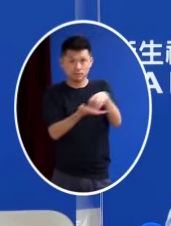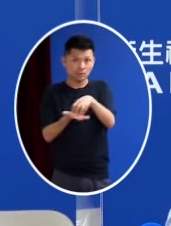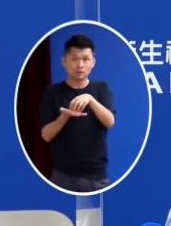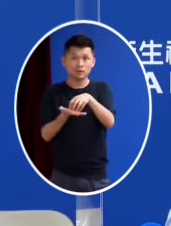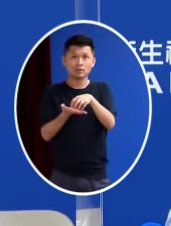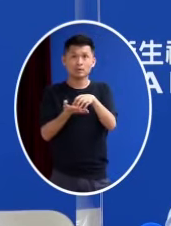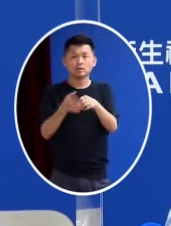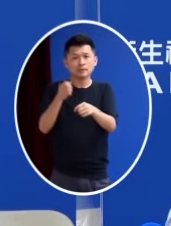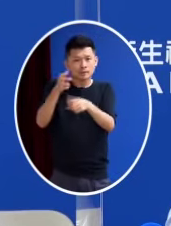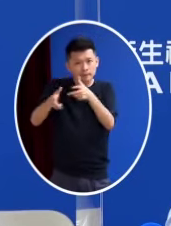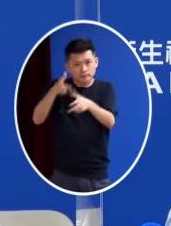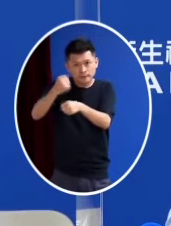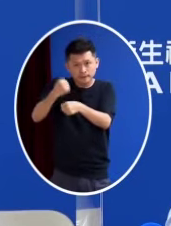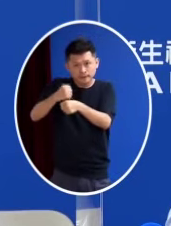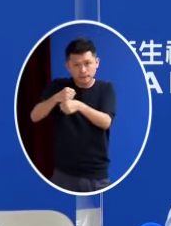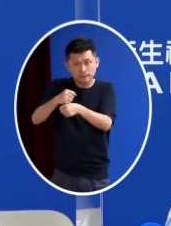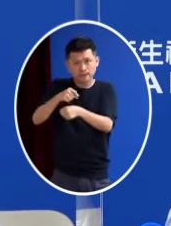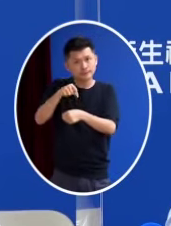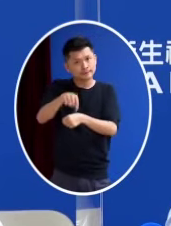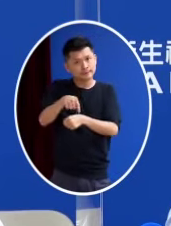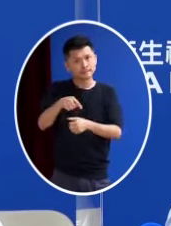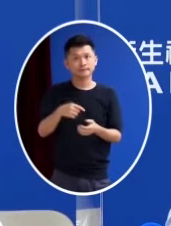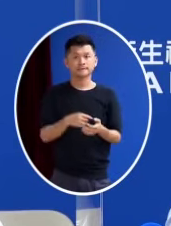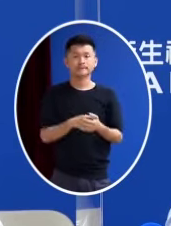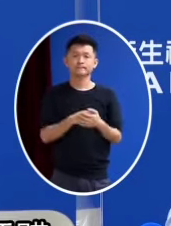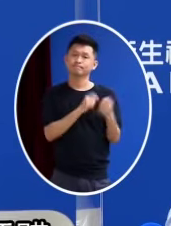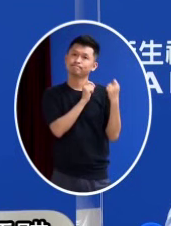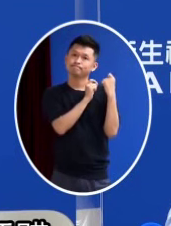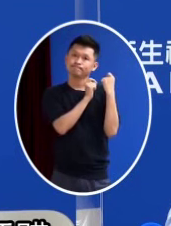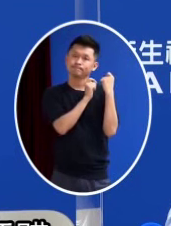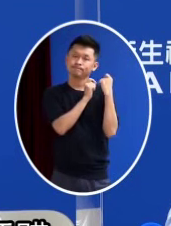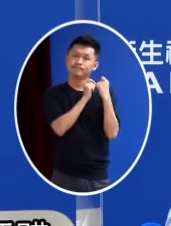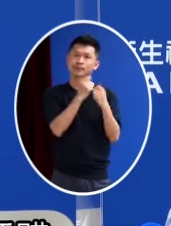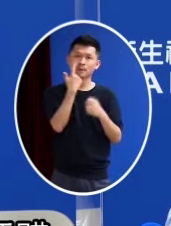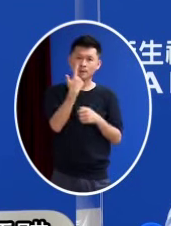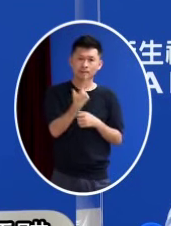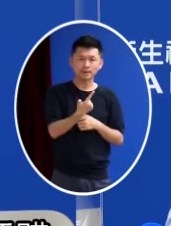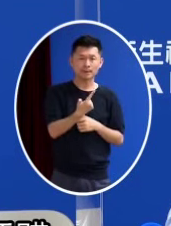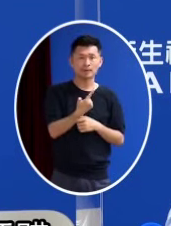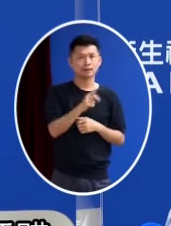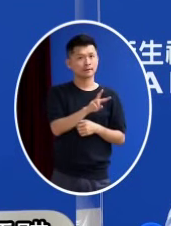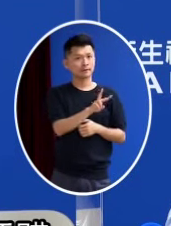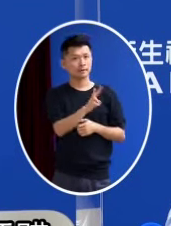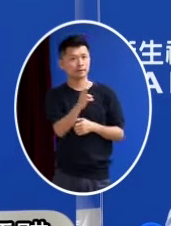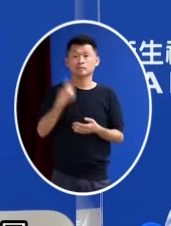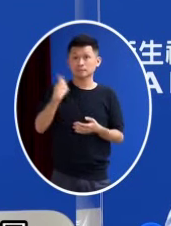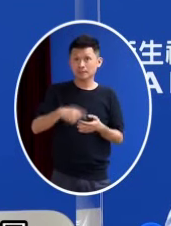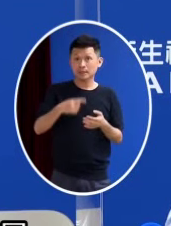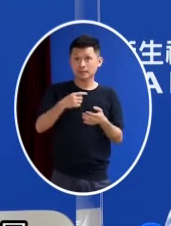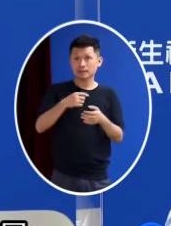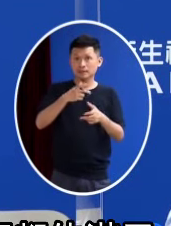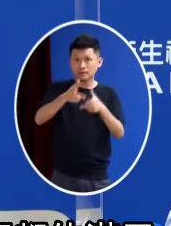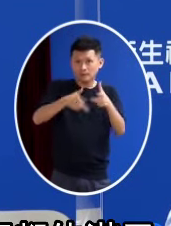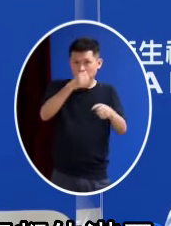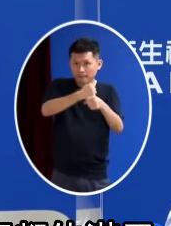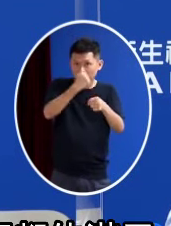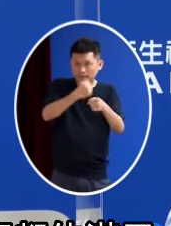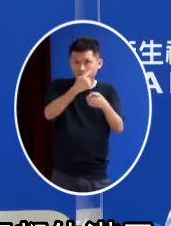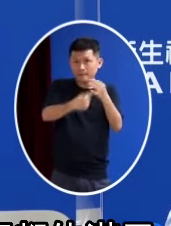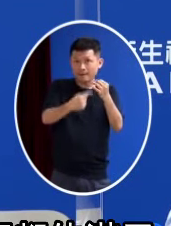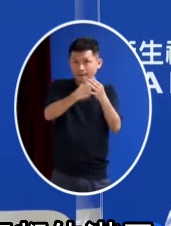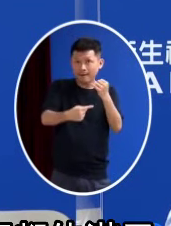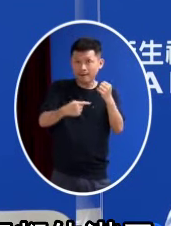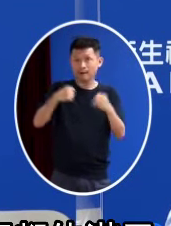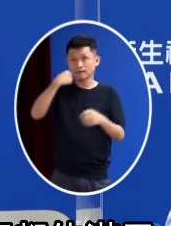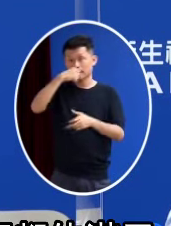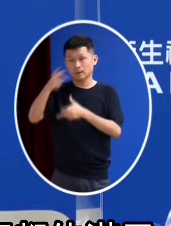授权制造这一块，其实在前段时间我们渐渐转向于就是说预购生产的量，很容易就把